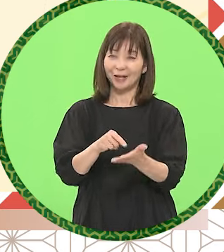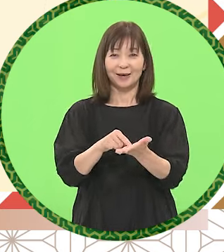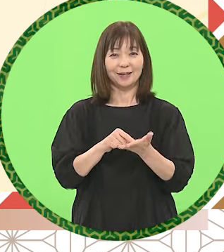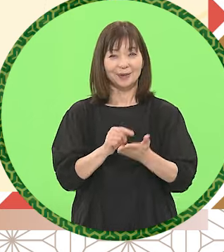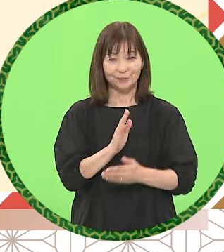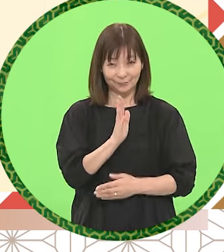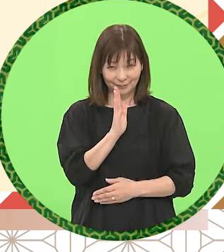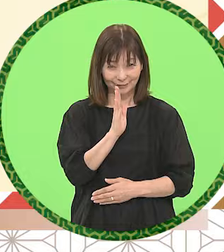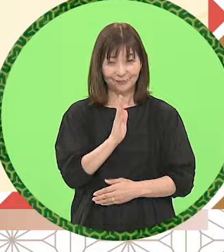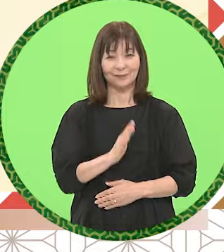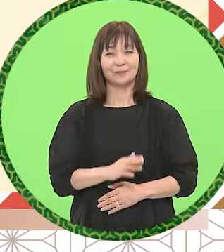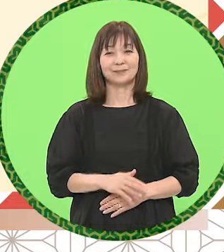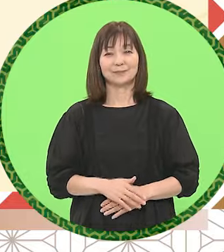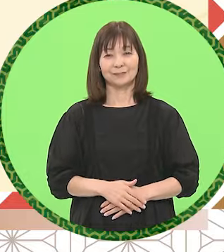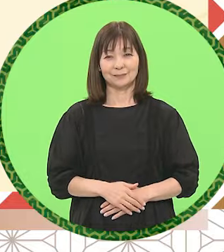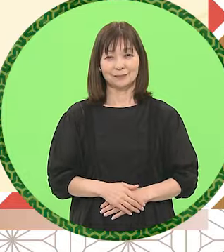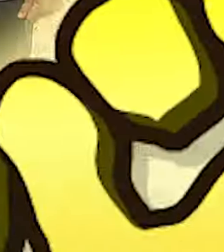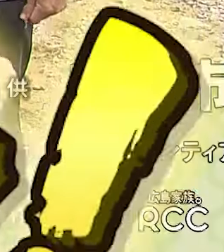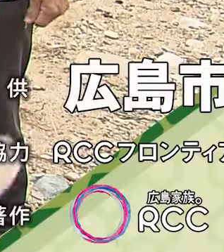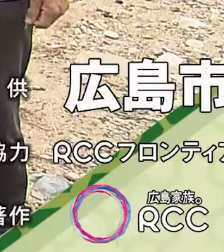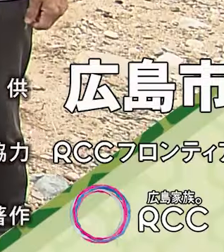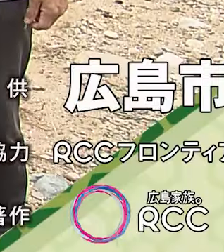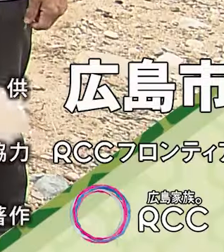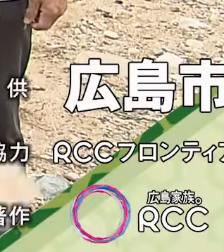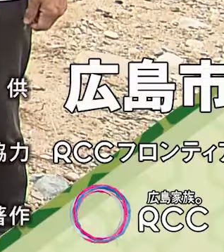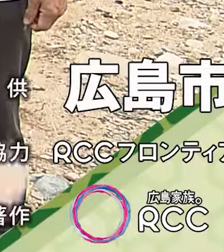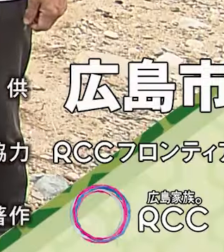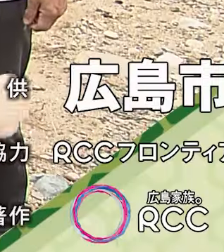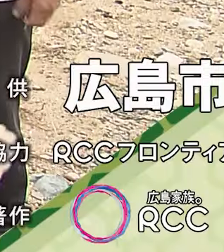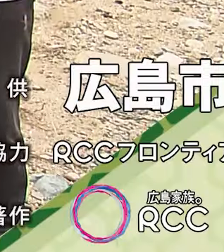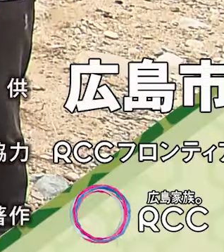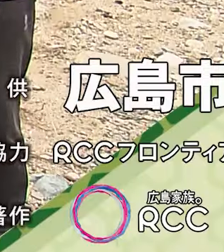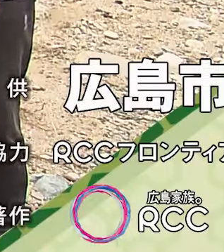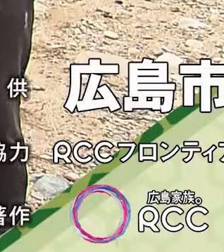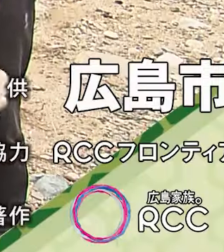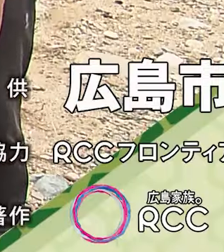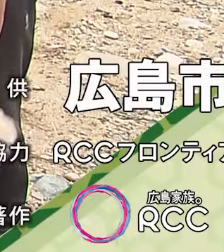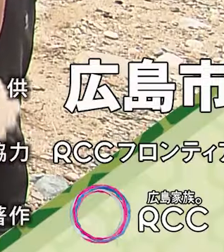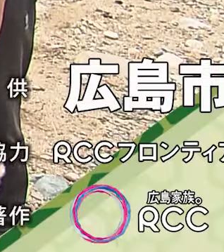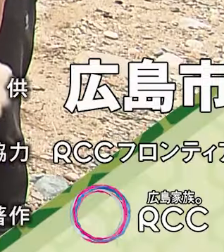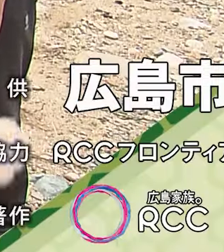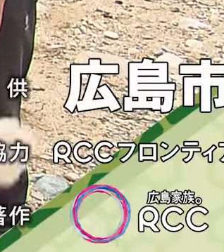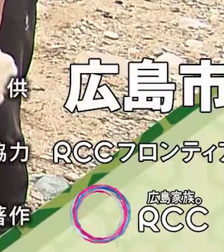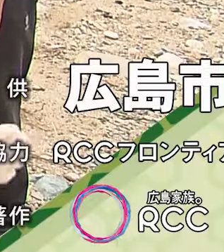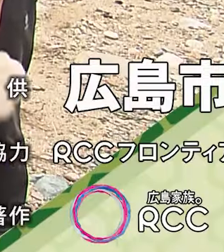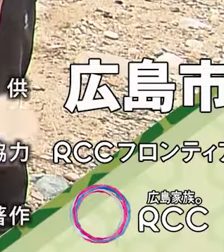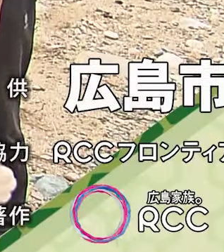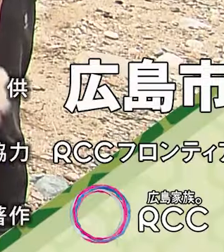ームページからご応募されたし。200万一新。おー！